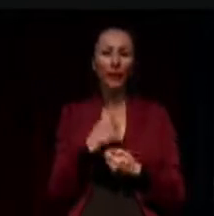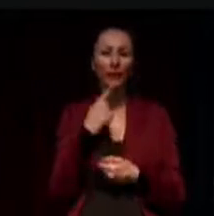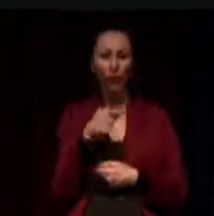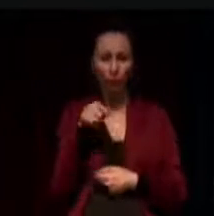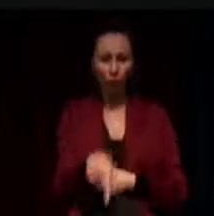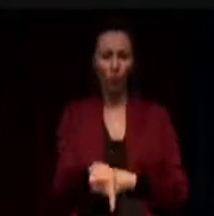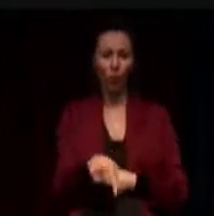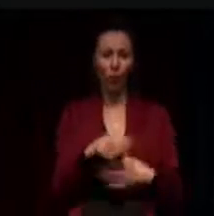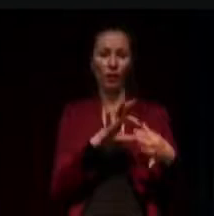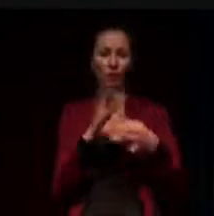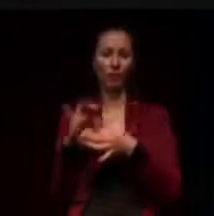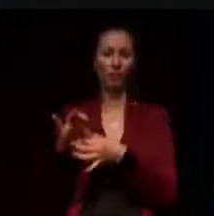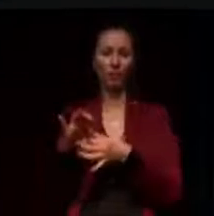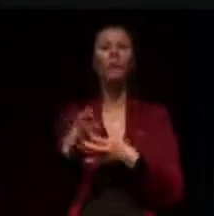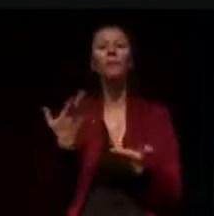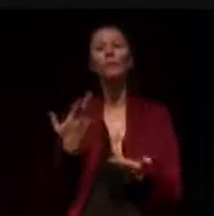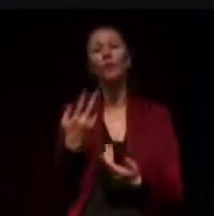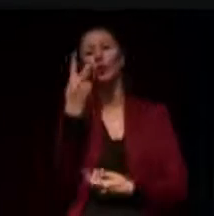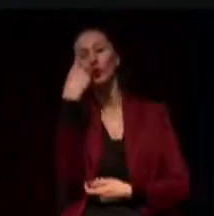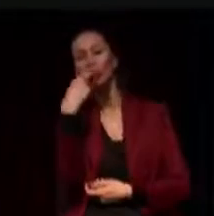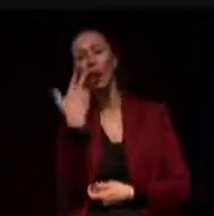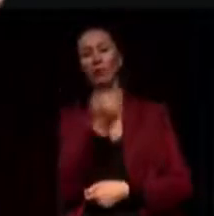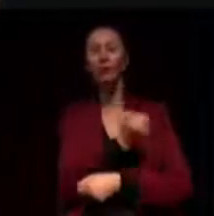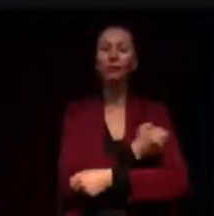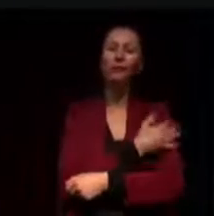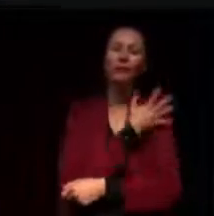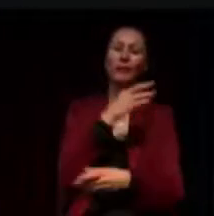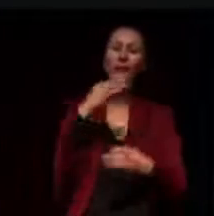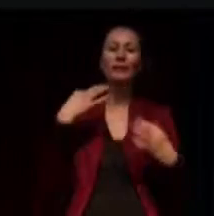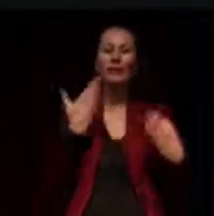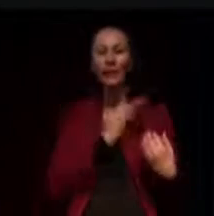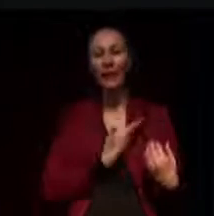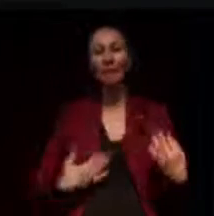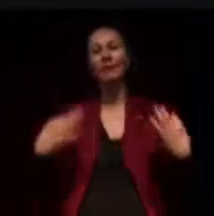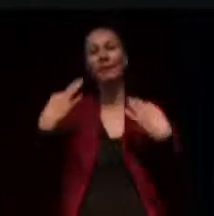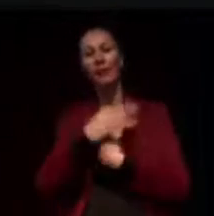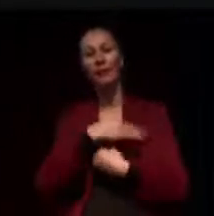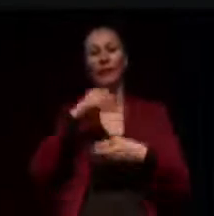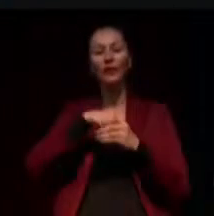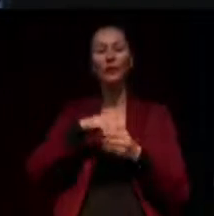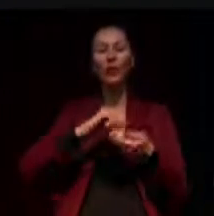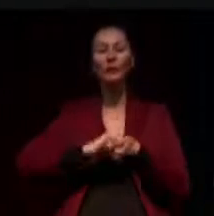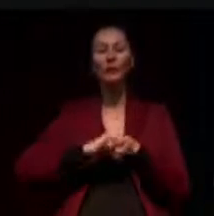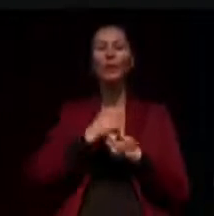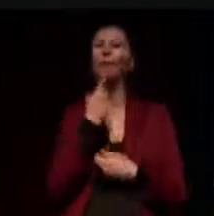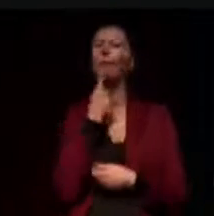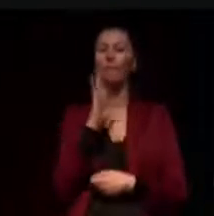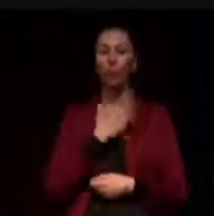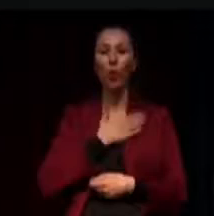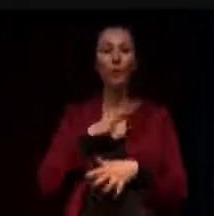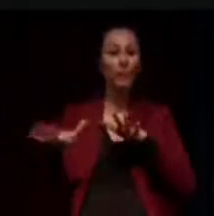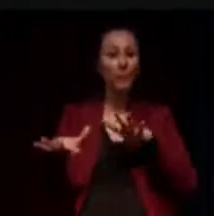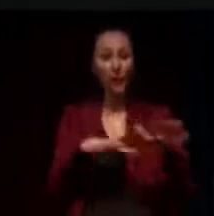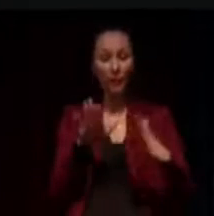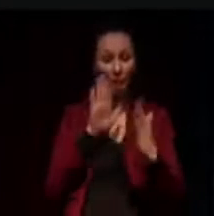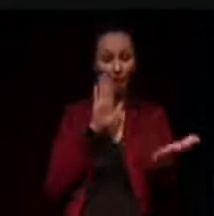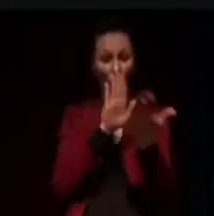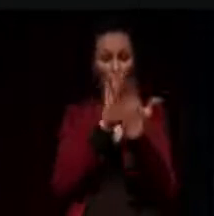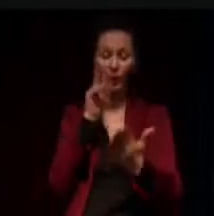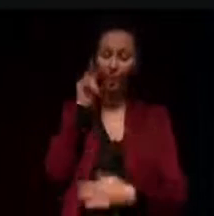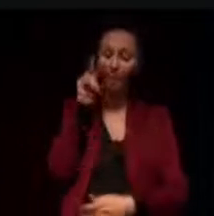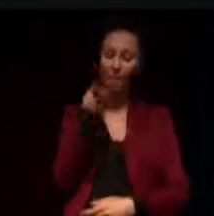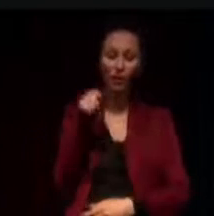derken bunu kastediyoruz. Yoksa duygusal manada sevginiz, saygınız anlamında bir samimiyetten bahsetmiyoruz. Depreme karşı